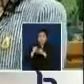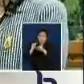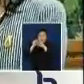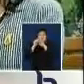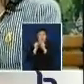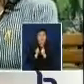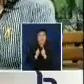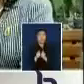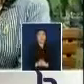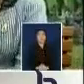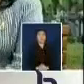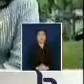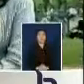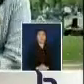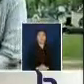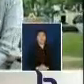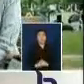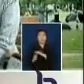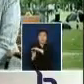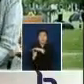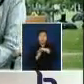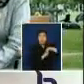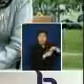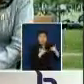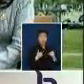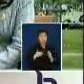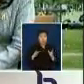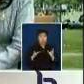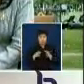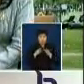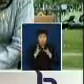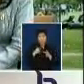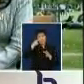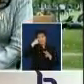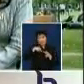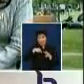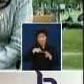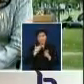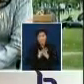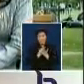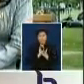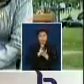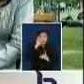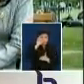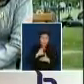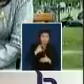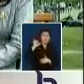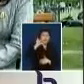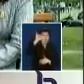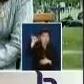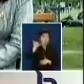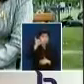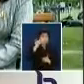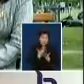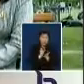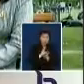ำหรับนักลงทุนไทยขอกลับมาตรงนี้อีกครั้งหนึ่งนะคะมีจำนวนไม่น้อยเลยใช่ไหมคะที่เขาก็ลงทุนกันอยู่แล้วในทางยุโรป ใช่ค่ะใ